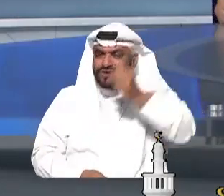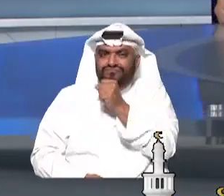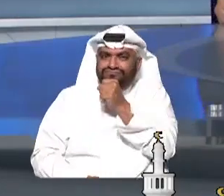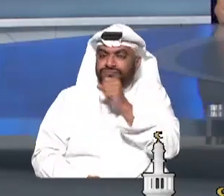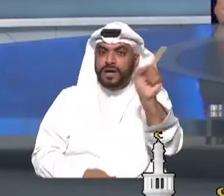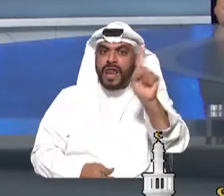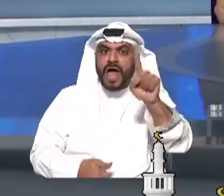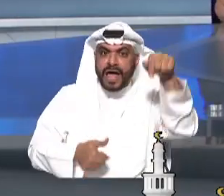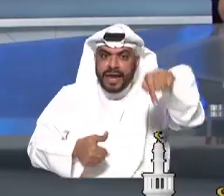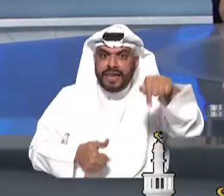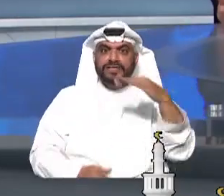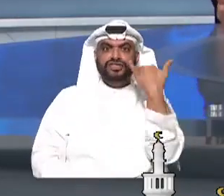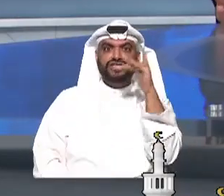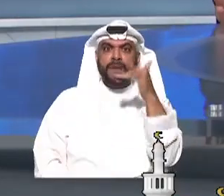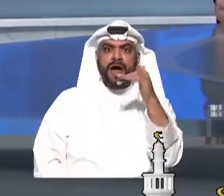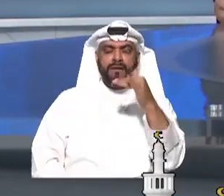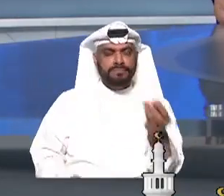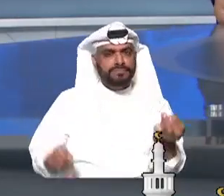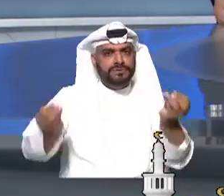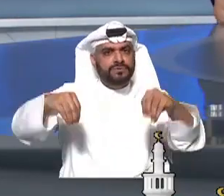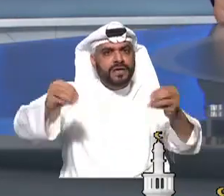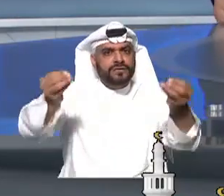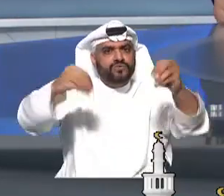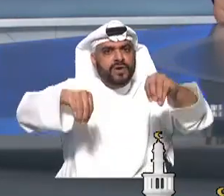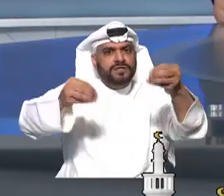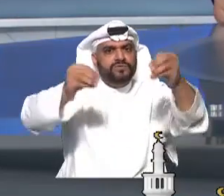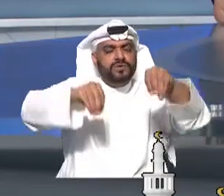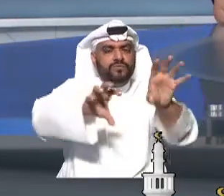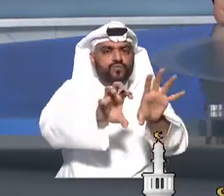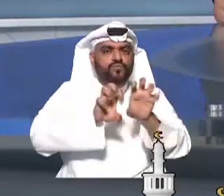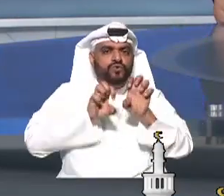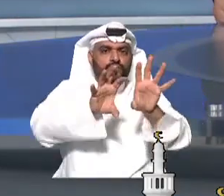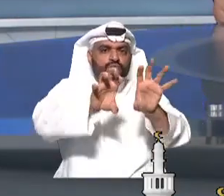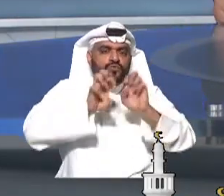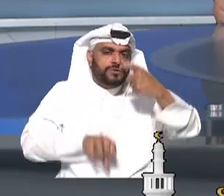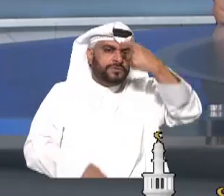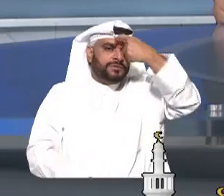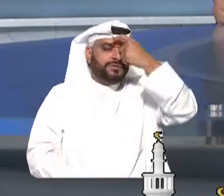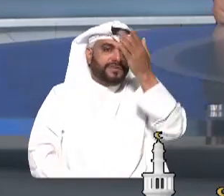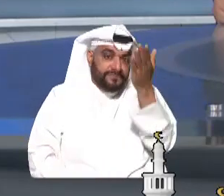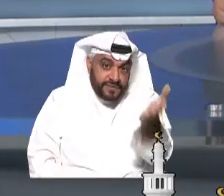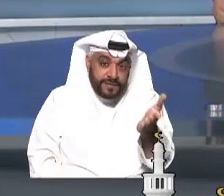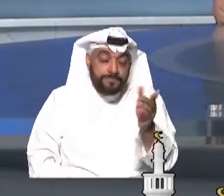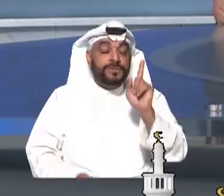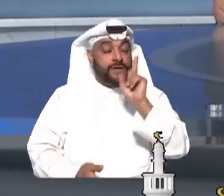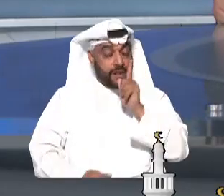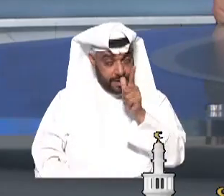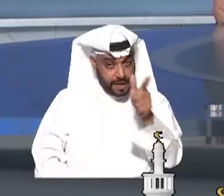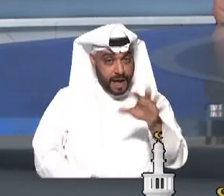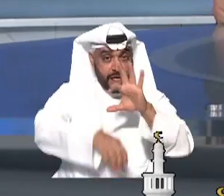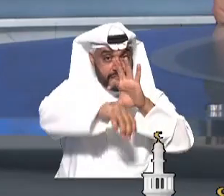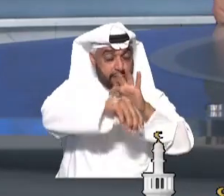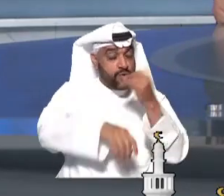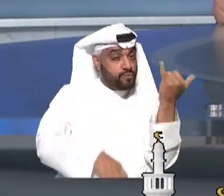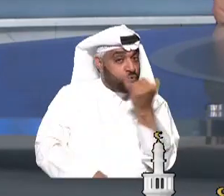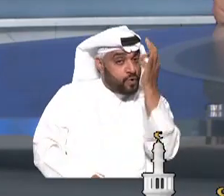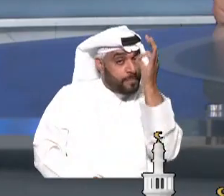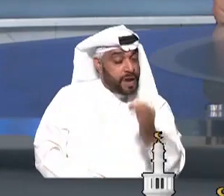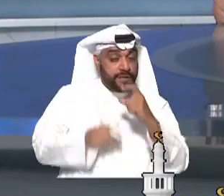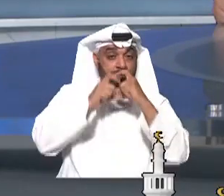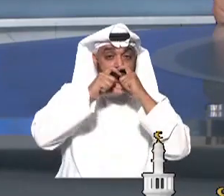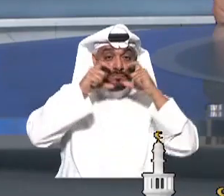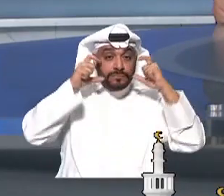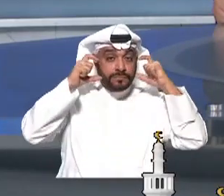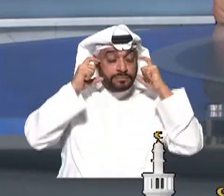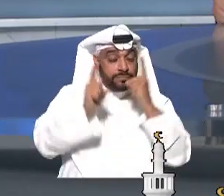سنا. نعم محمد، وفي ظل ارتفاع وتيرة الإصابات أكد عدد من الأطباء والمختصين على ضرورة الالتزام التام